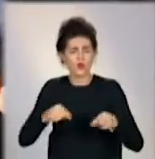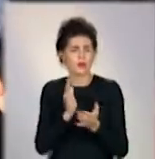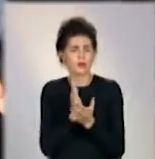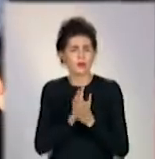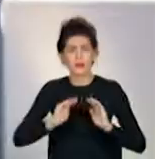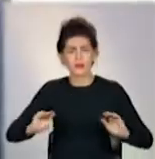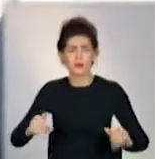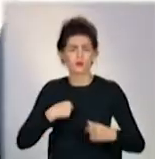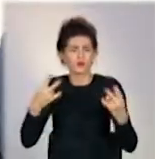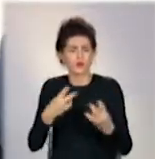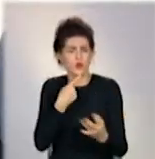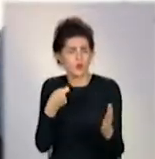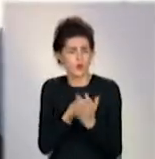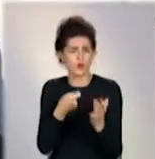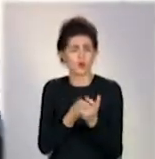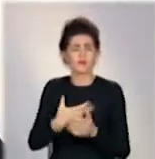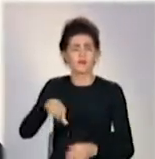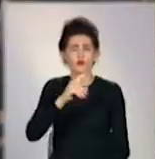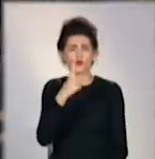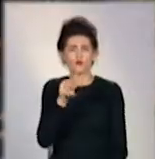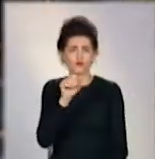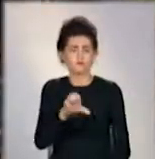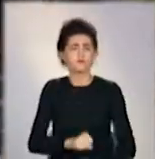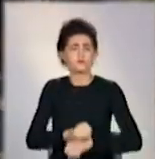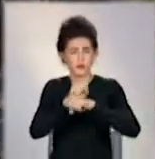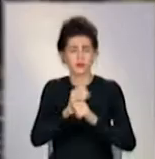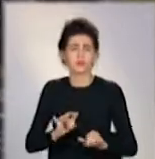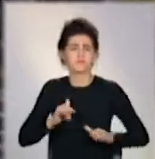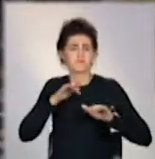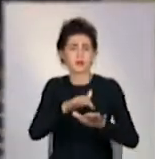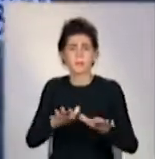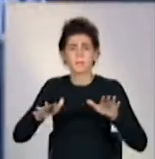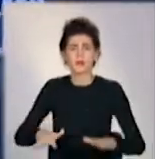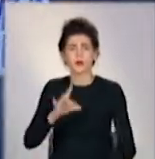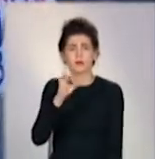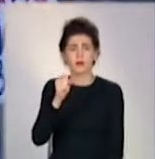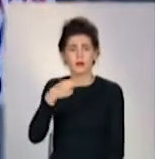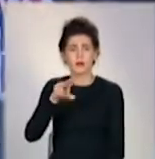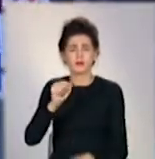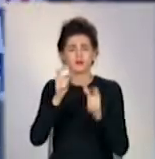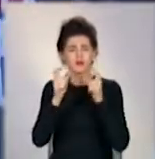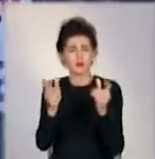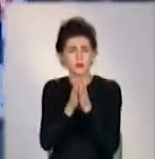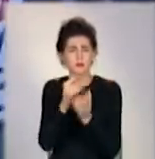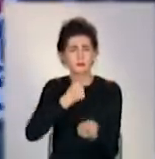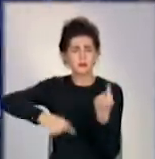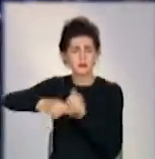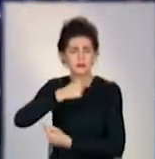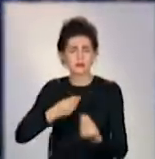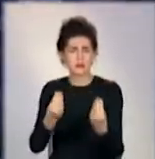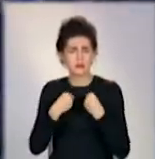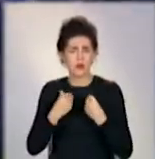хочу кушати. Після години протесту пікетувальники їдуть під будівлю міськради. Малий бізнес хоче